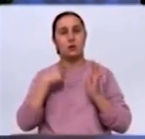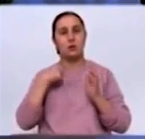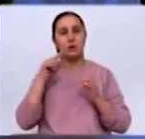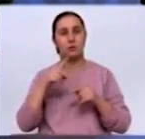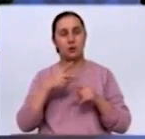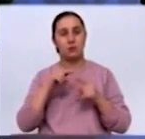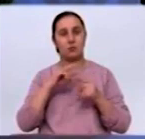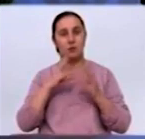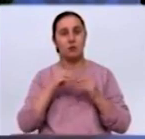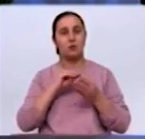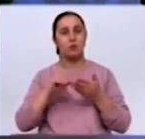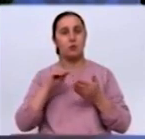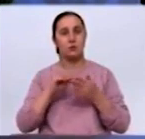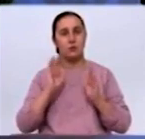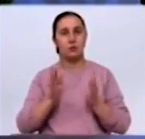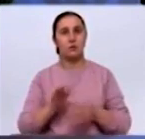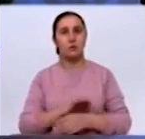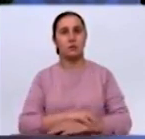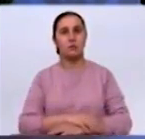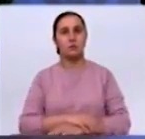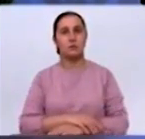199 raqamlar yoziladi.